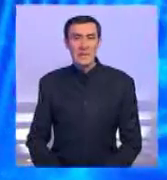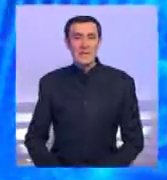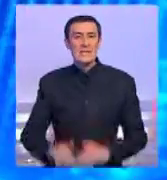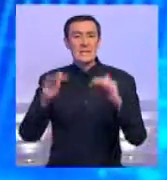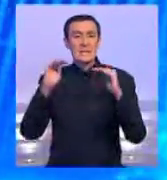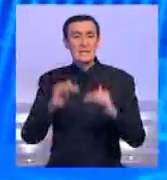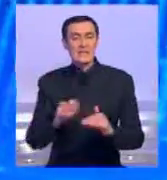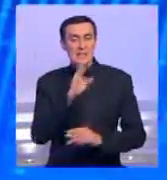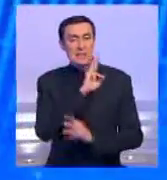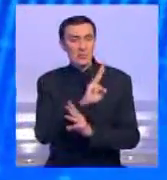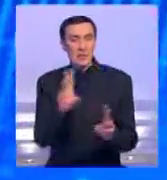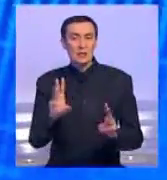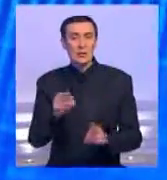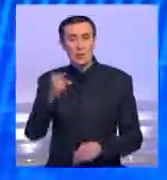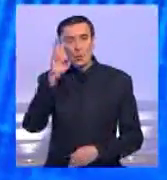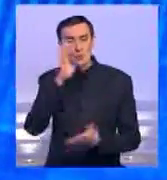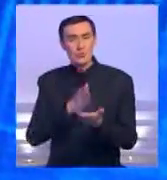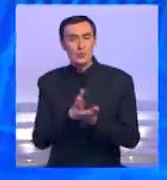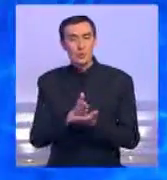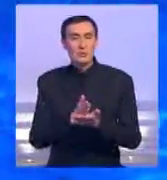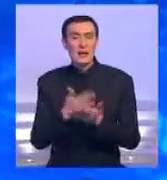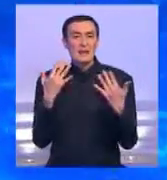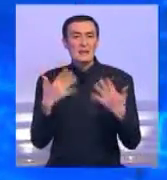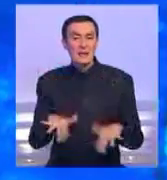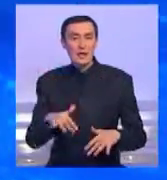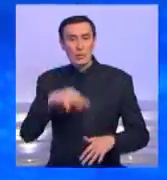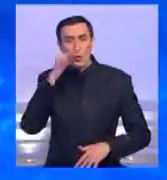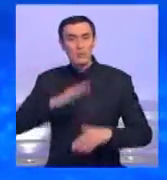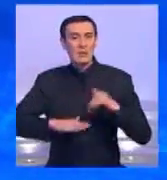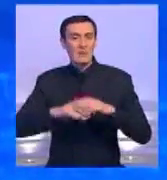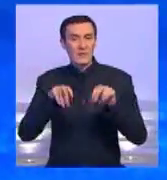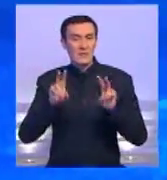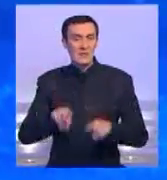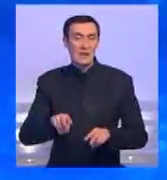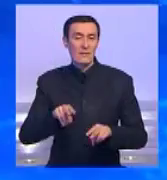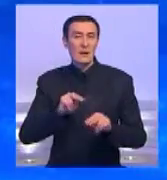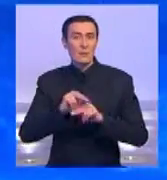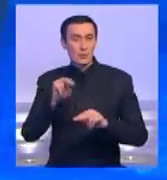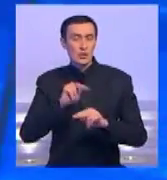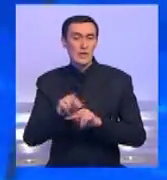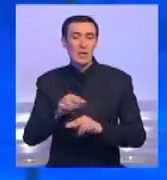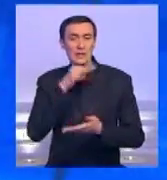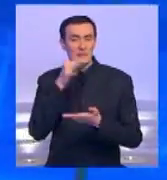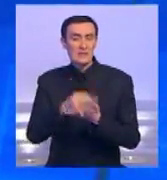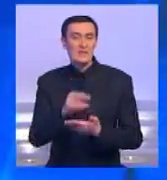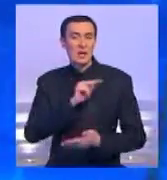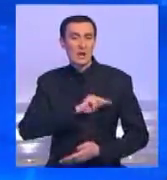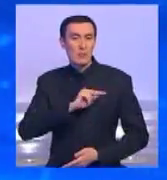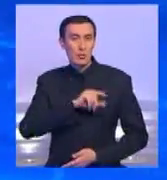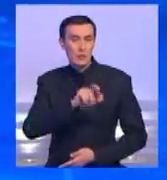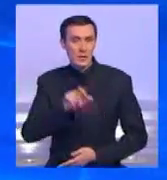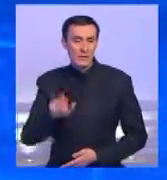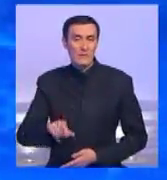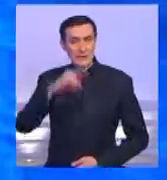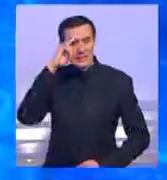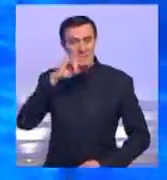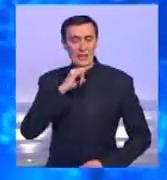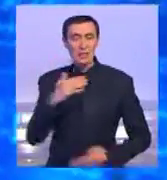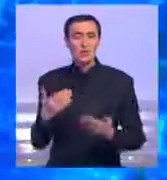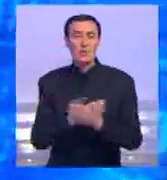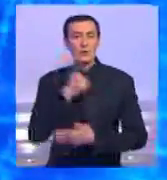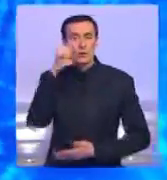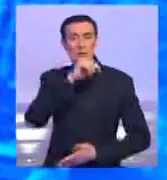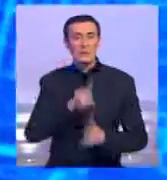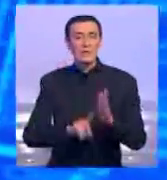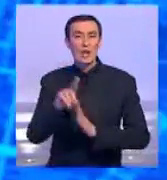Из-за низкой зарплаты госслужба теряет квалифицированные кадры. Для повышения профессионализма и ответственности работников в Казахстане с нового